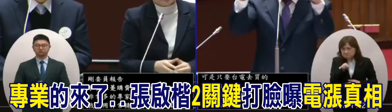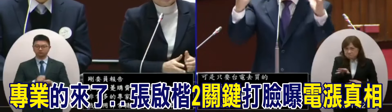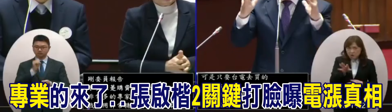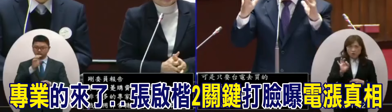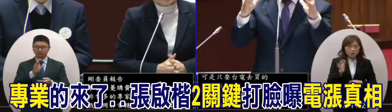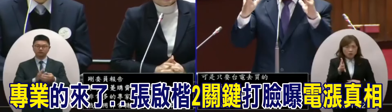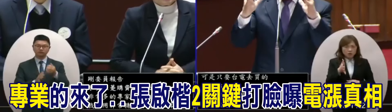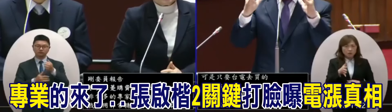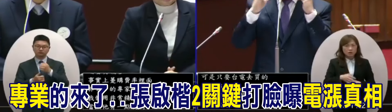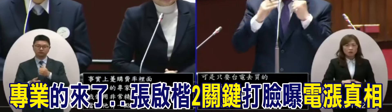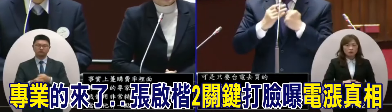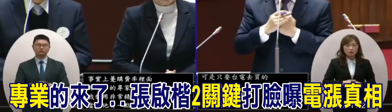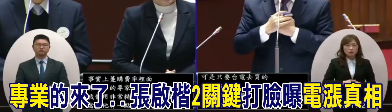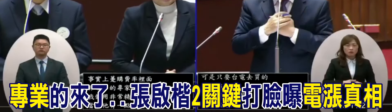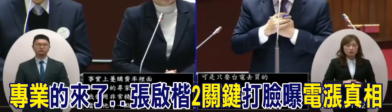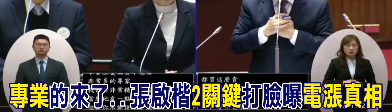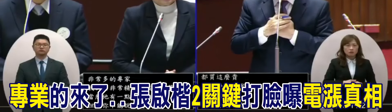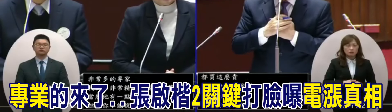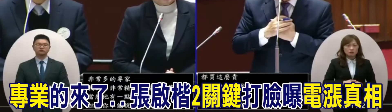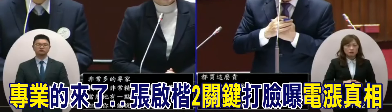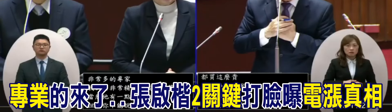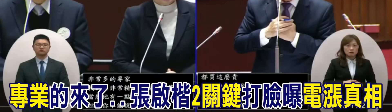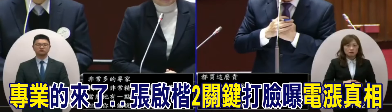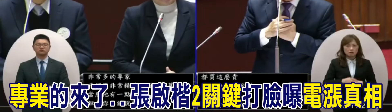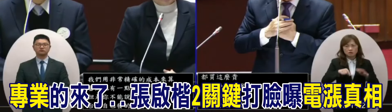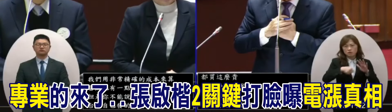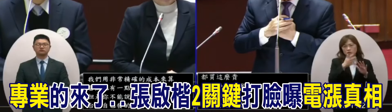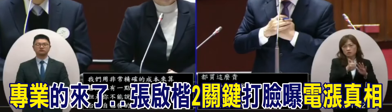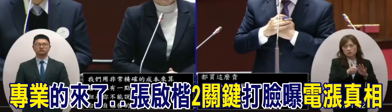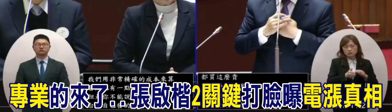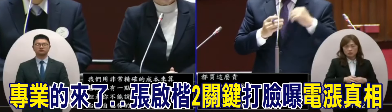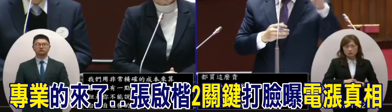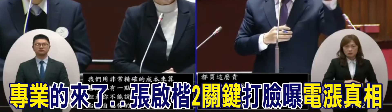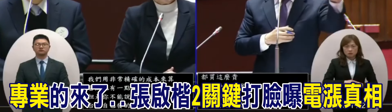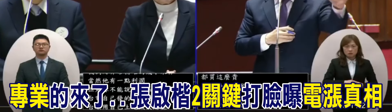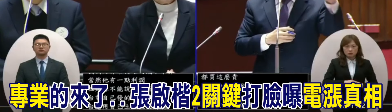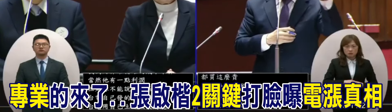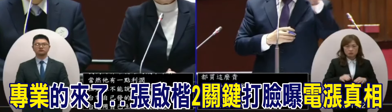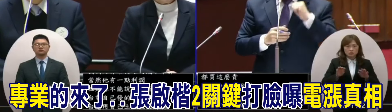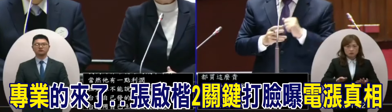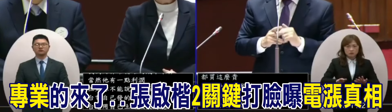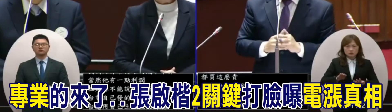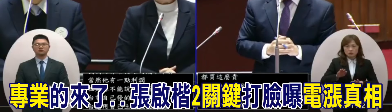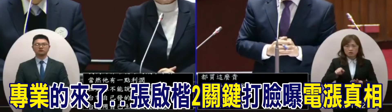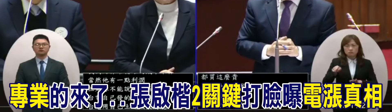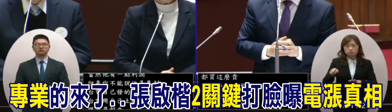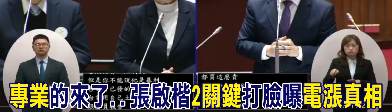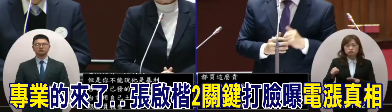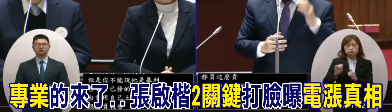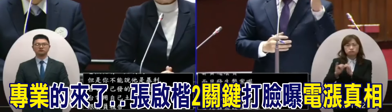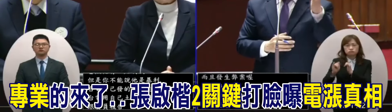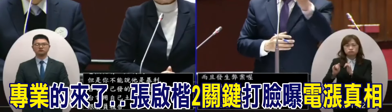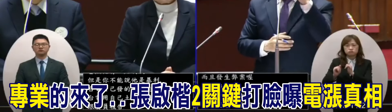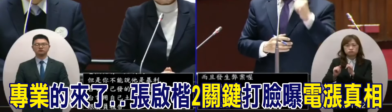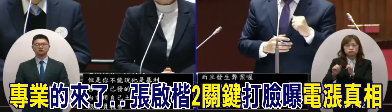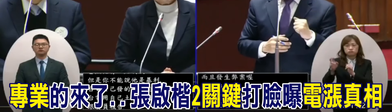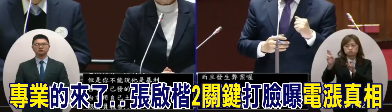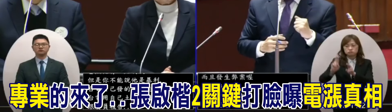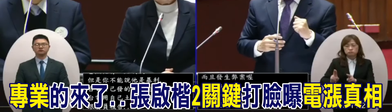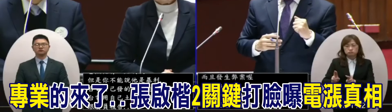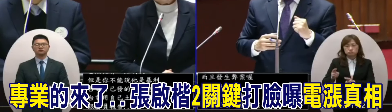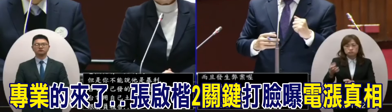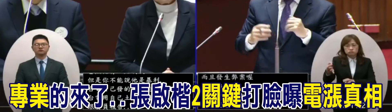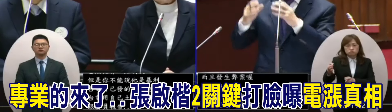告 很多光电的？这个是不是应该院长？我们现在要涨人民的钱，要涨电价，结果人民现在看到是什